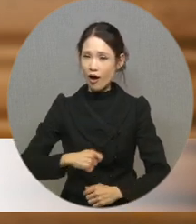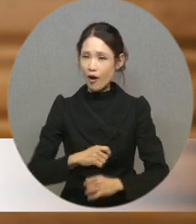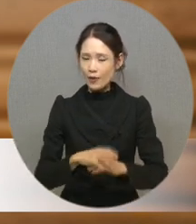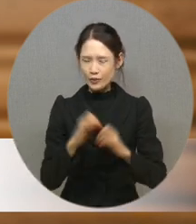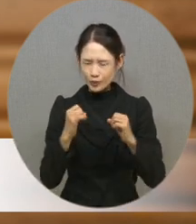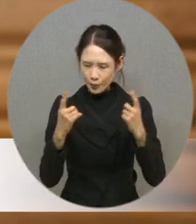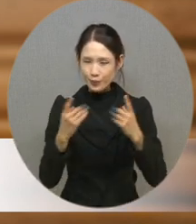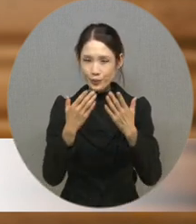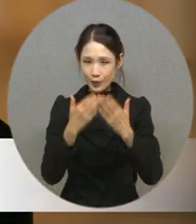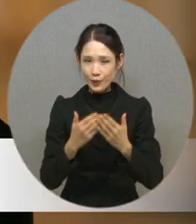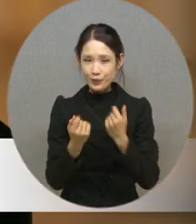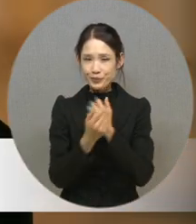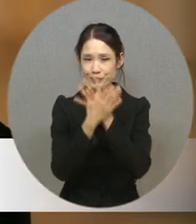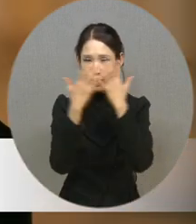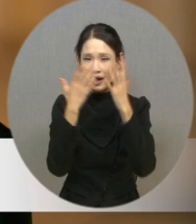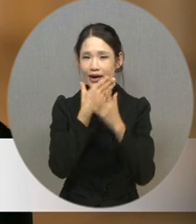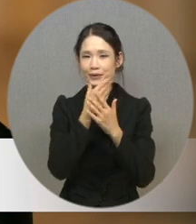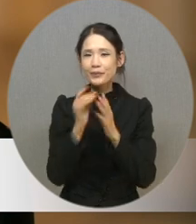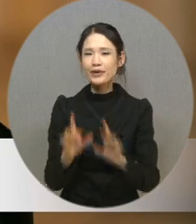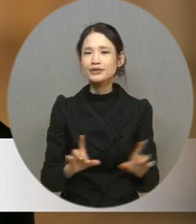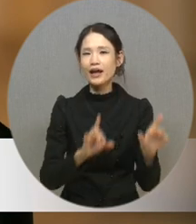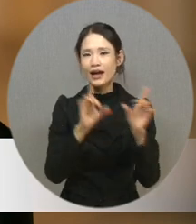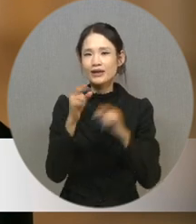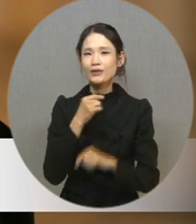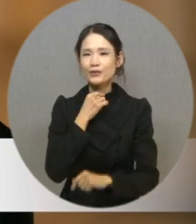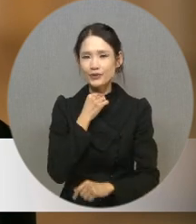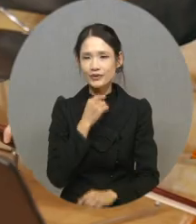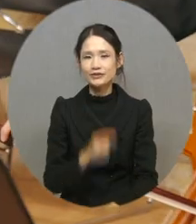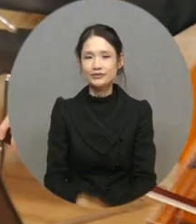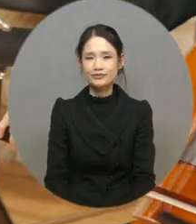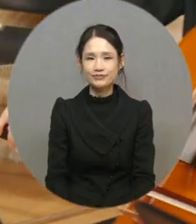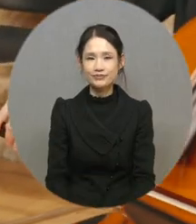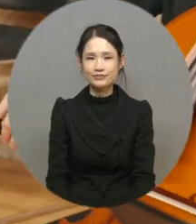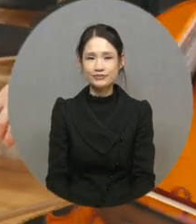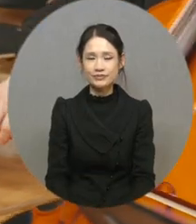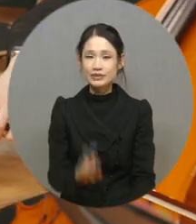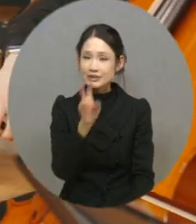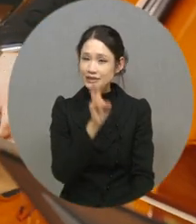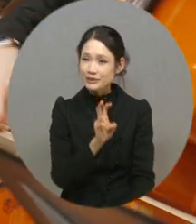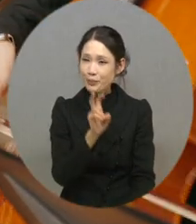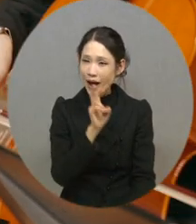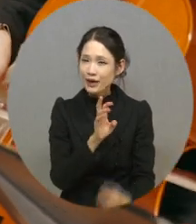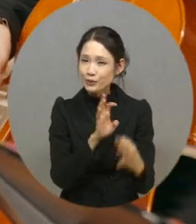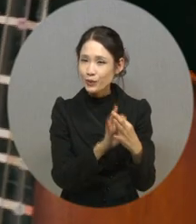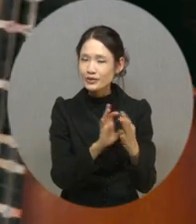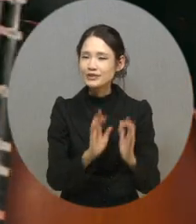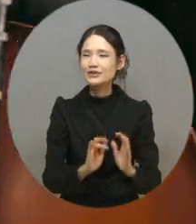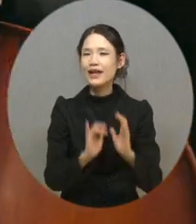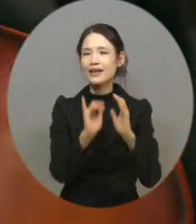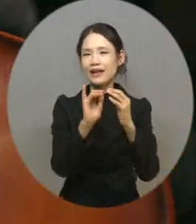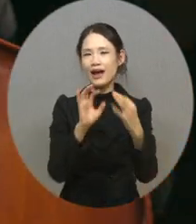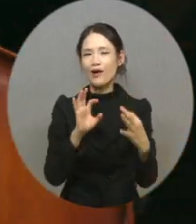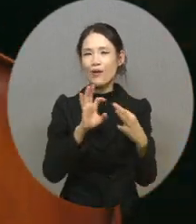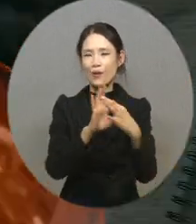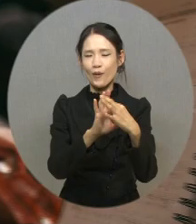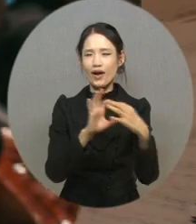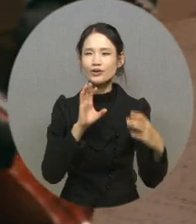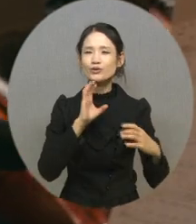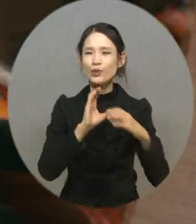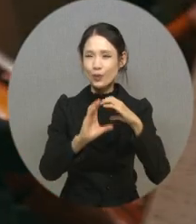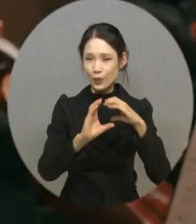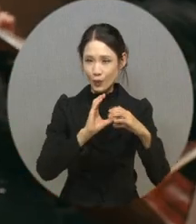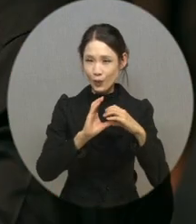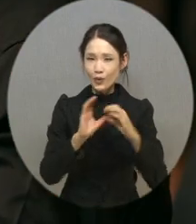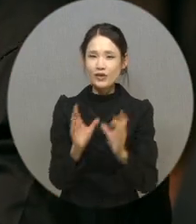정말 밝고 행복하게 살았으면 좋겠어요 음악을 통해 세상과 소통하는 미랄 첼로 항상